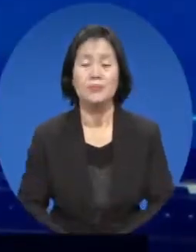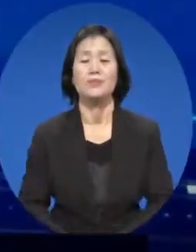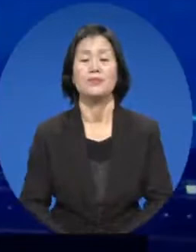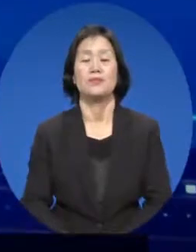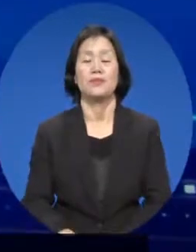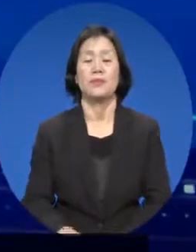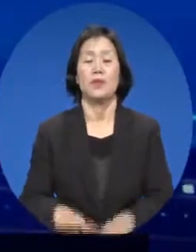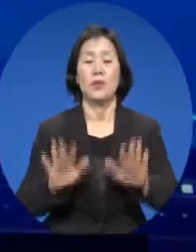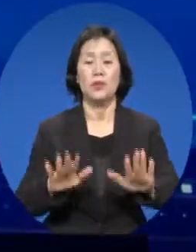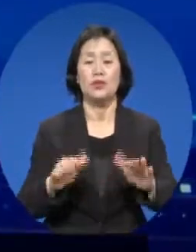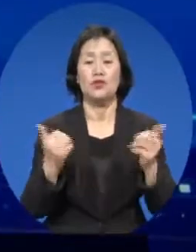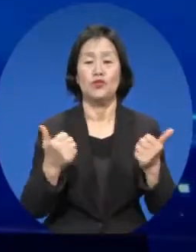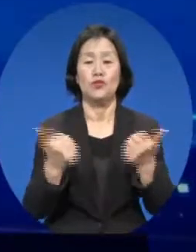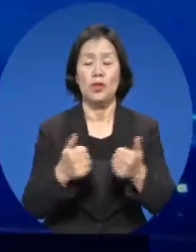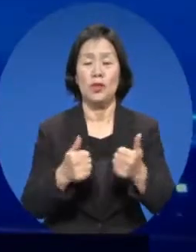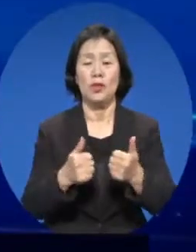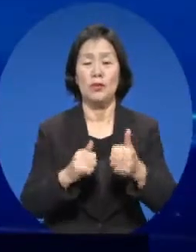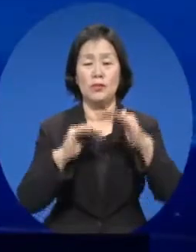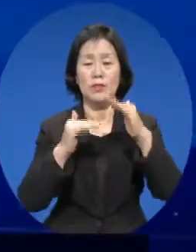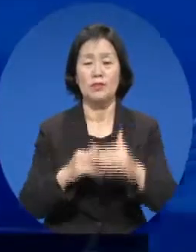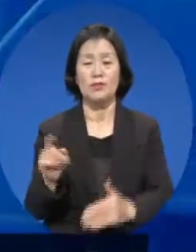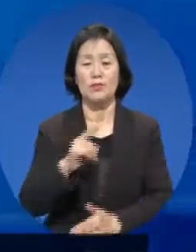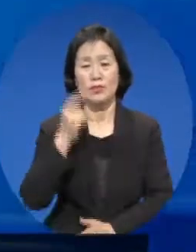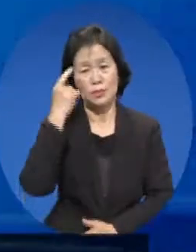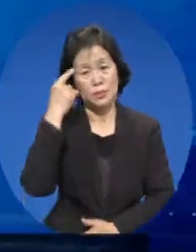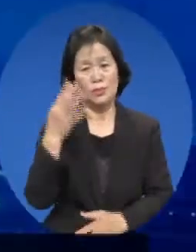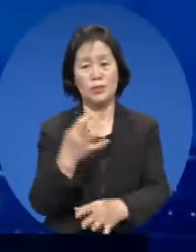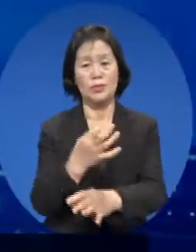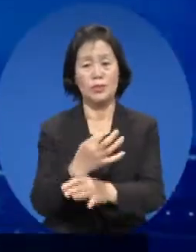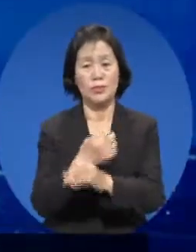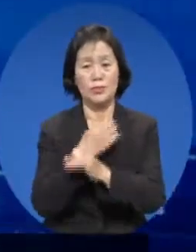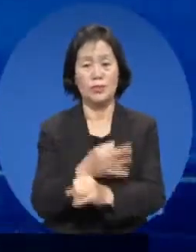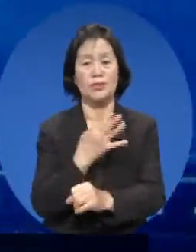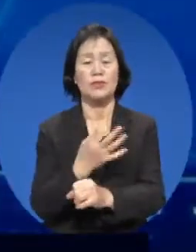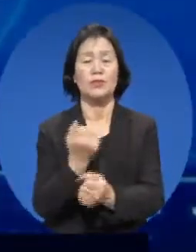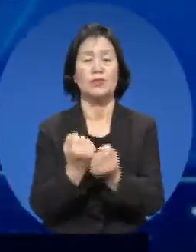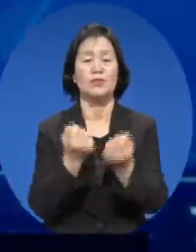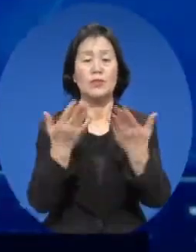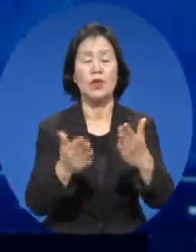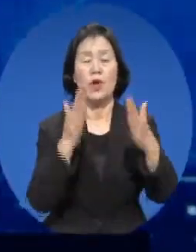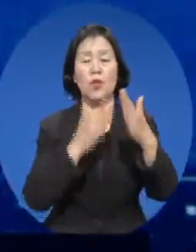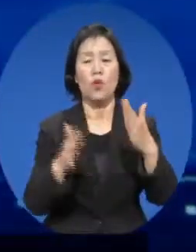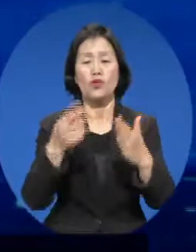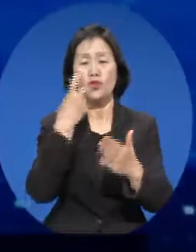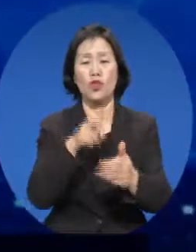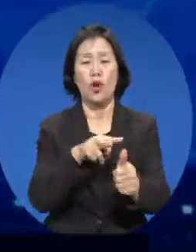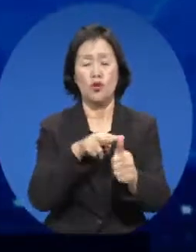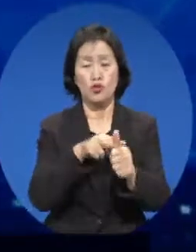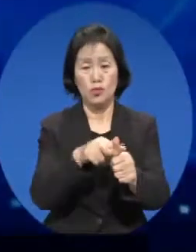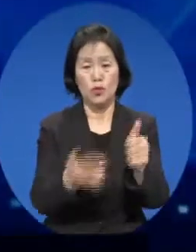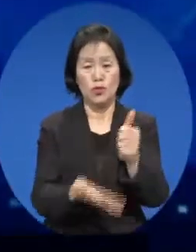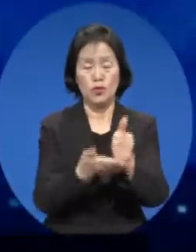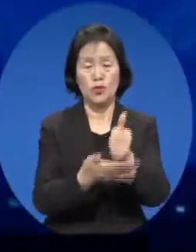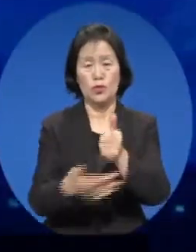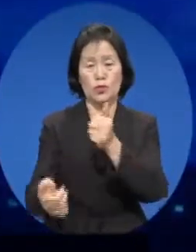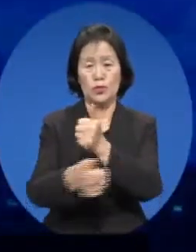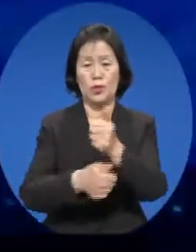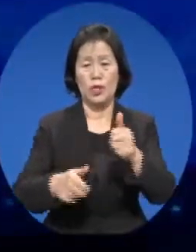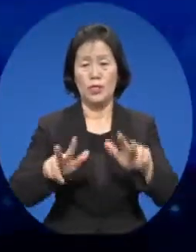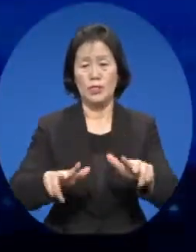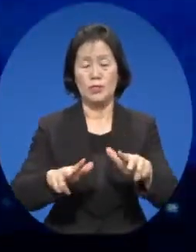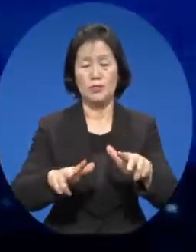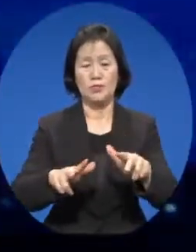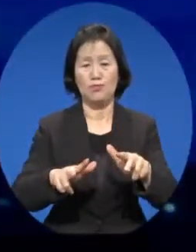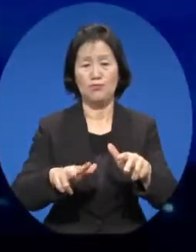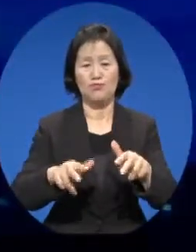오늘 국회에서 어떤 일이 있었는지 간략하게 설명을 드리겠습니다 다들 아시겠지만 0 수 처 후보 공수 자 후보 추천위원회 가 지금 가동이